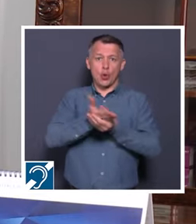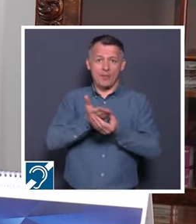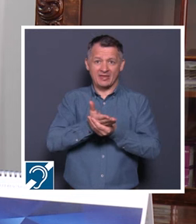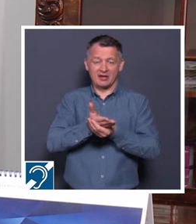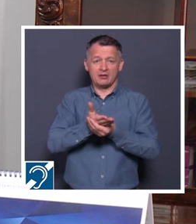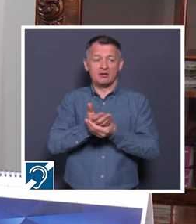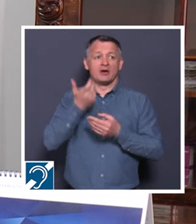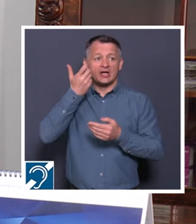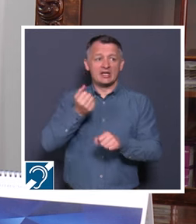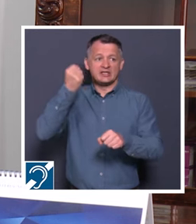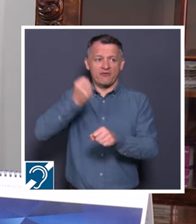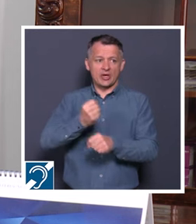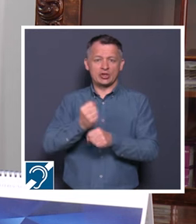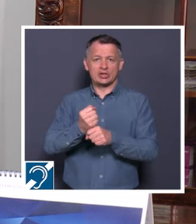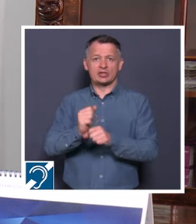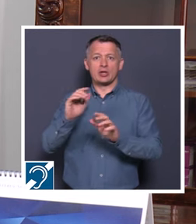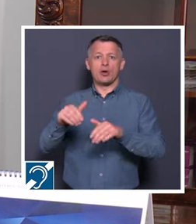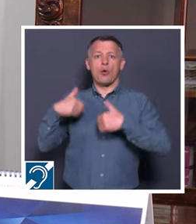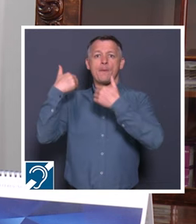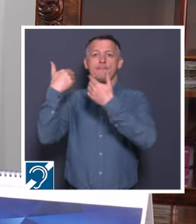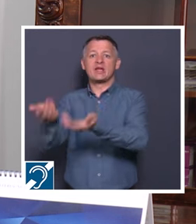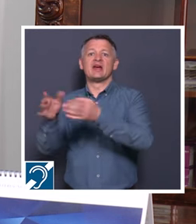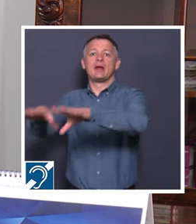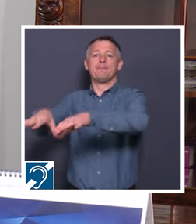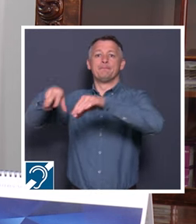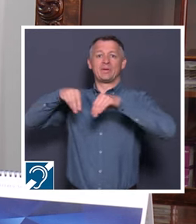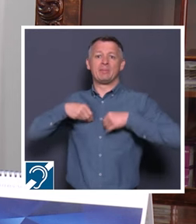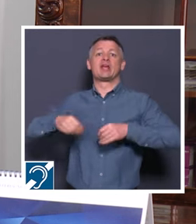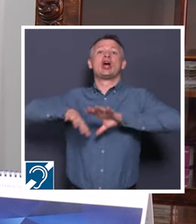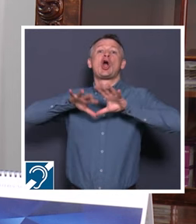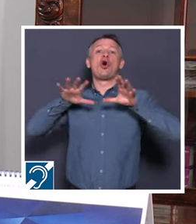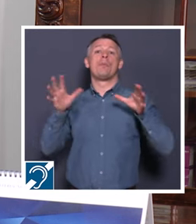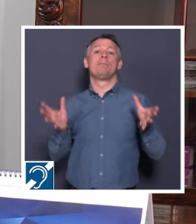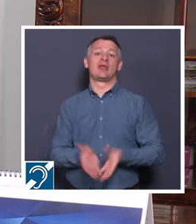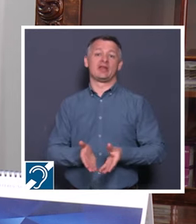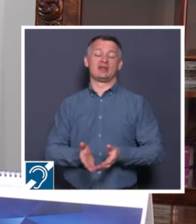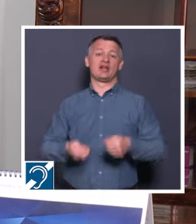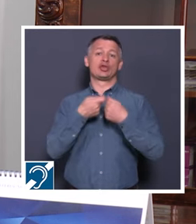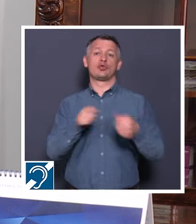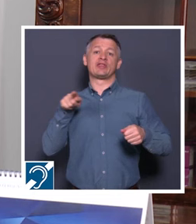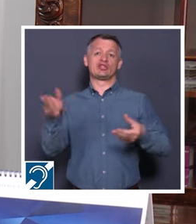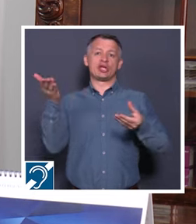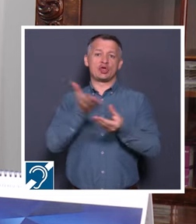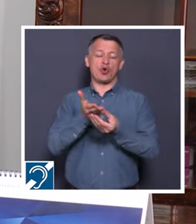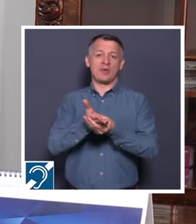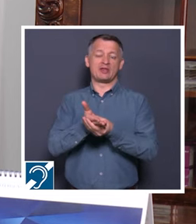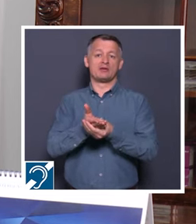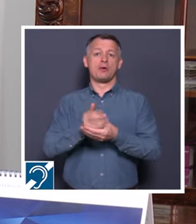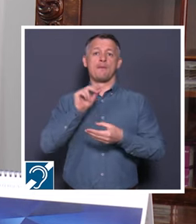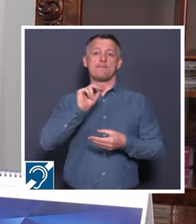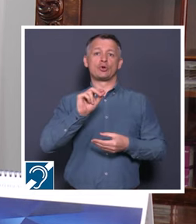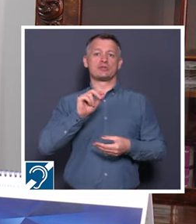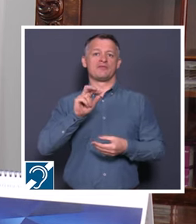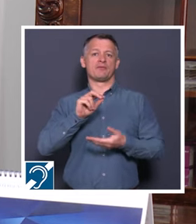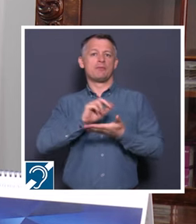dispoziție, când se face o predare, primire completă a acestor documente, un proces verbal și